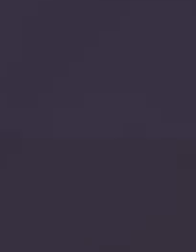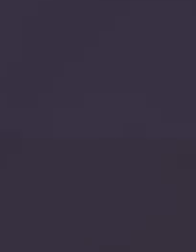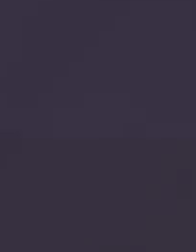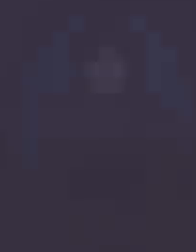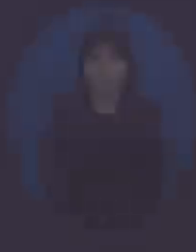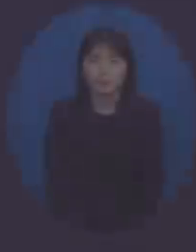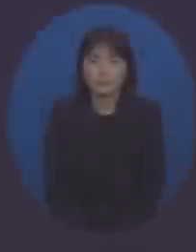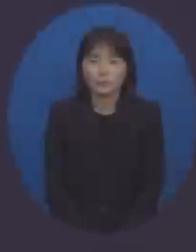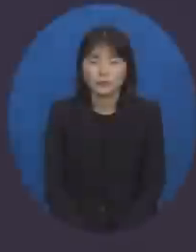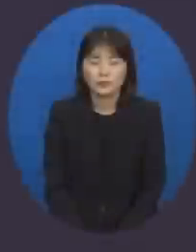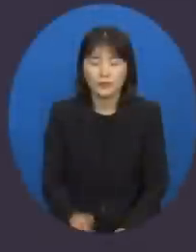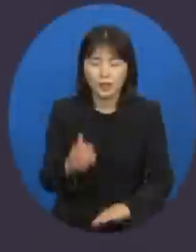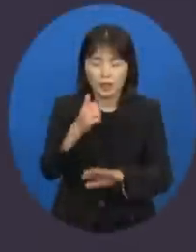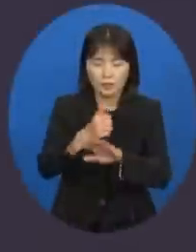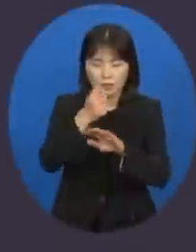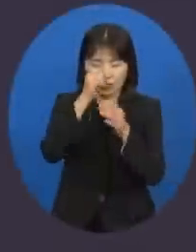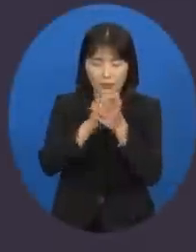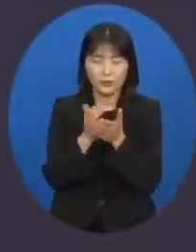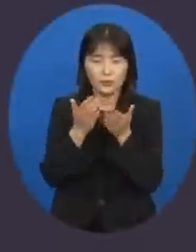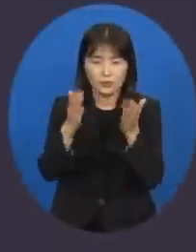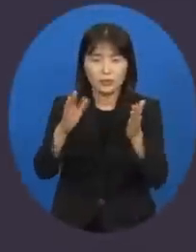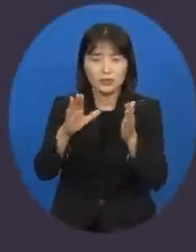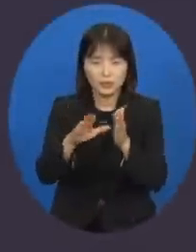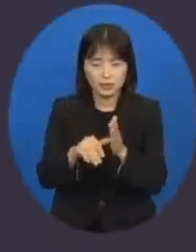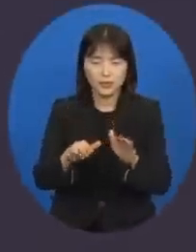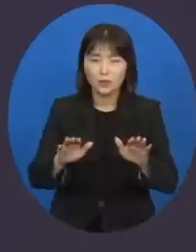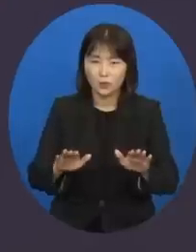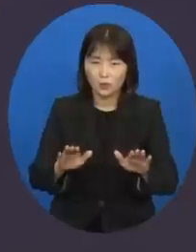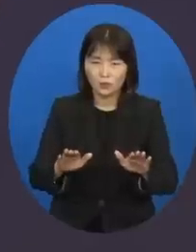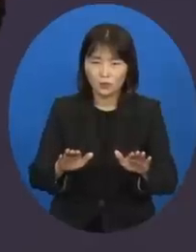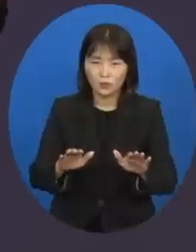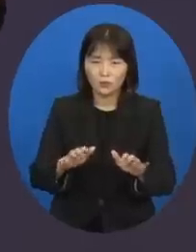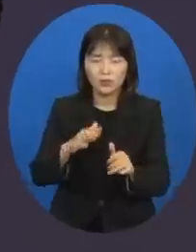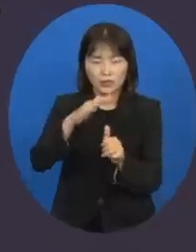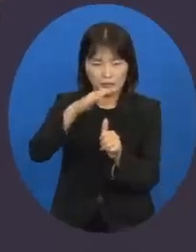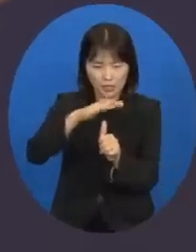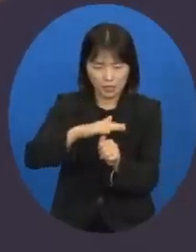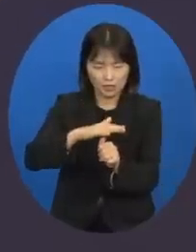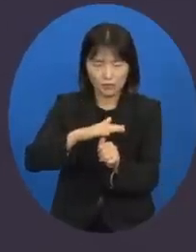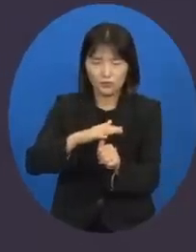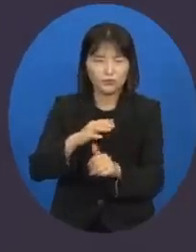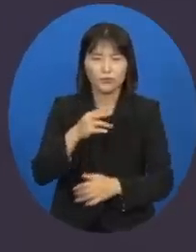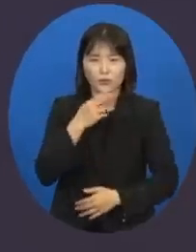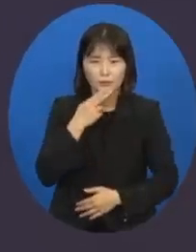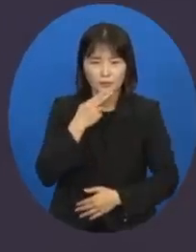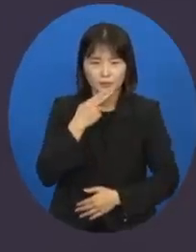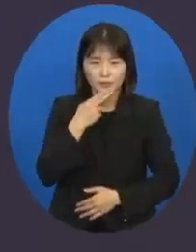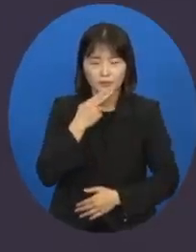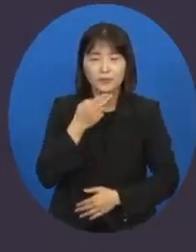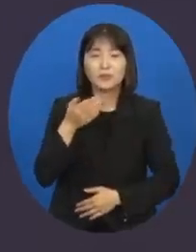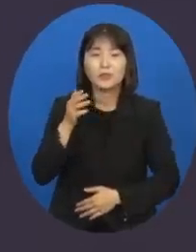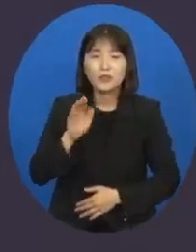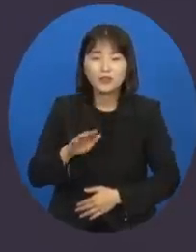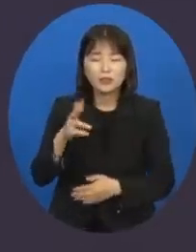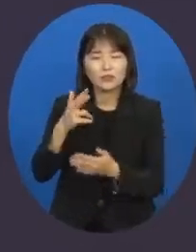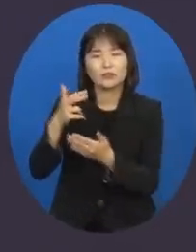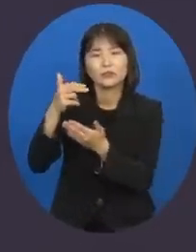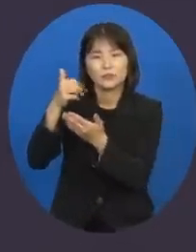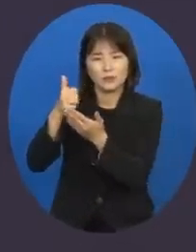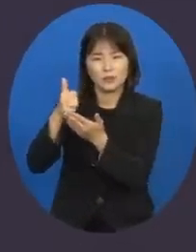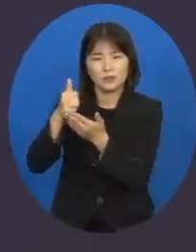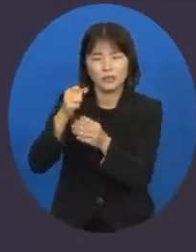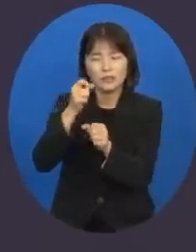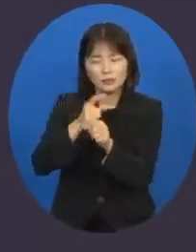아버지. 마지막으로 이렇게 기도할 텐데요. 오늘은 여러분 안수 기도가 없습니다. 그러나 우리 주님께서